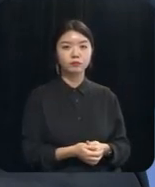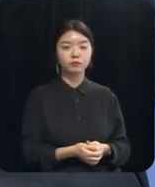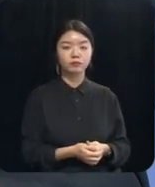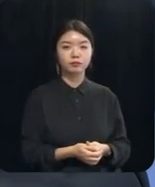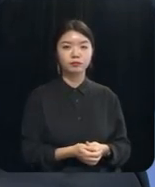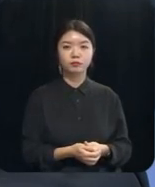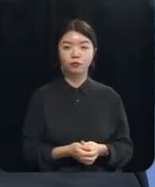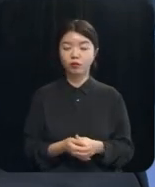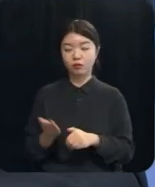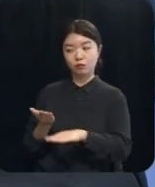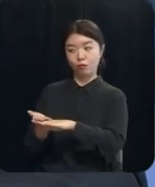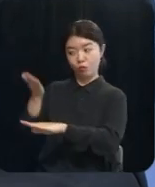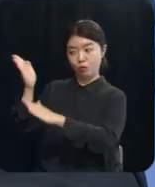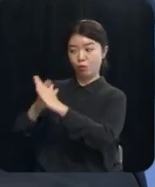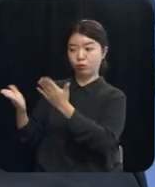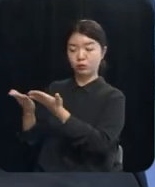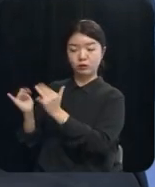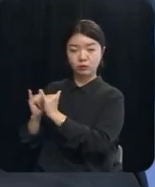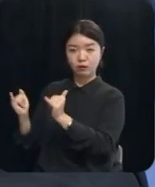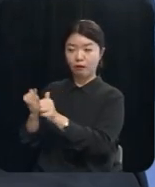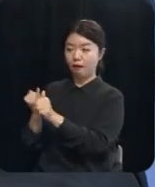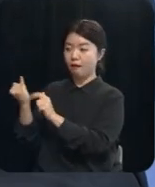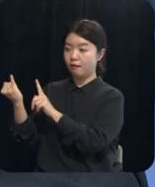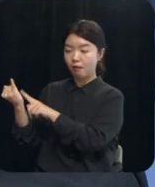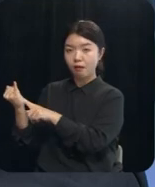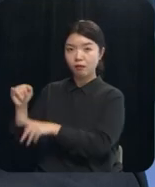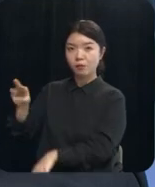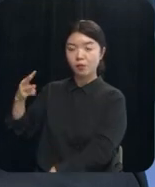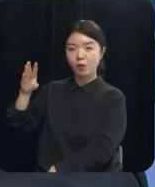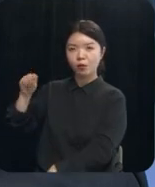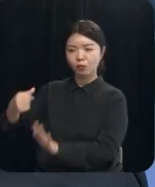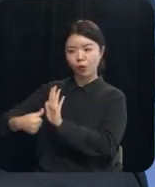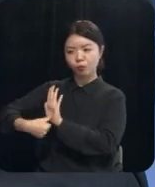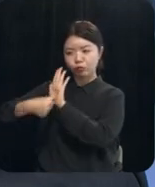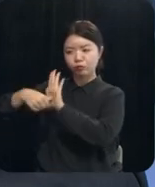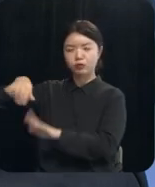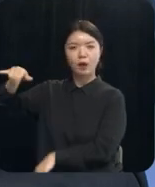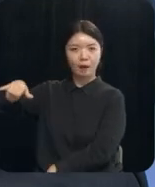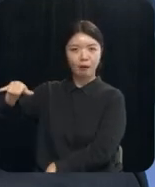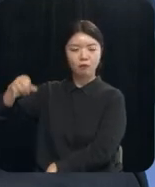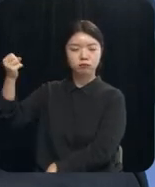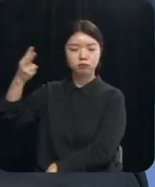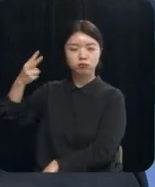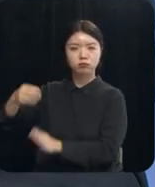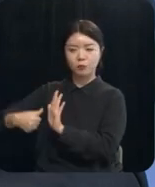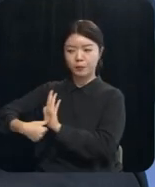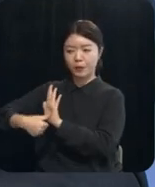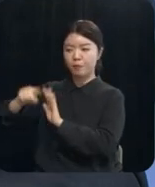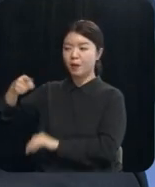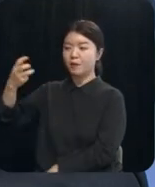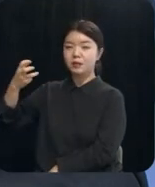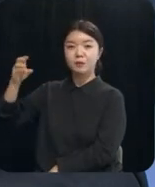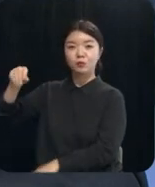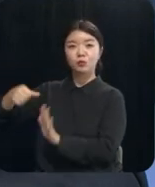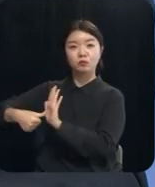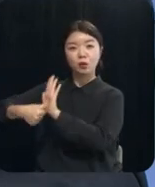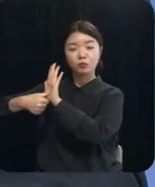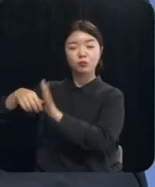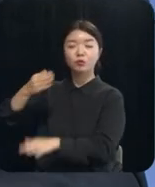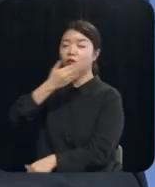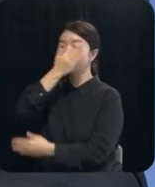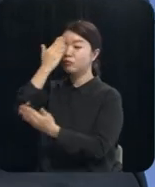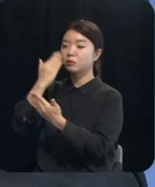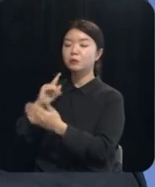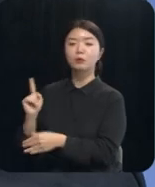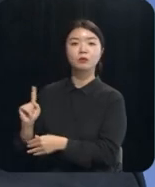아니 고위공직자가 아내가 300만 원 상당의 명품백과 180만 원 상당의 그러니까 제가 말씀드린